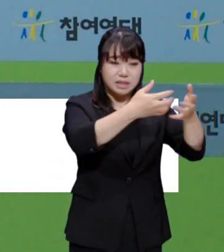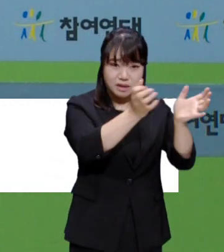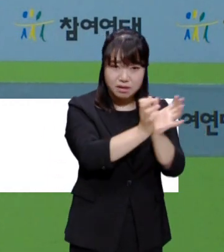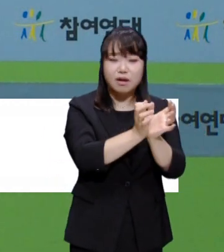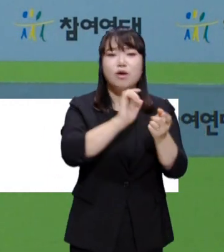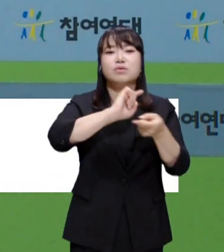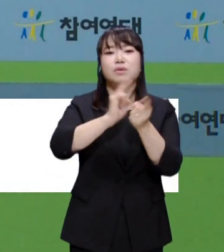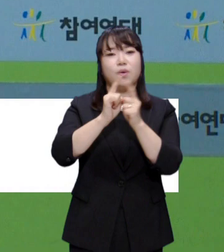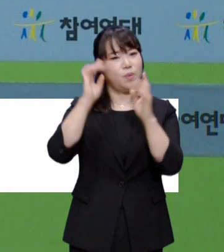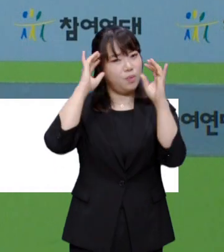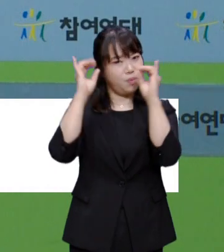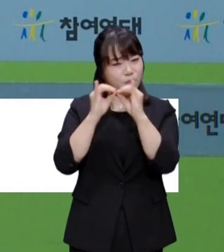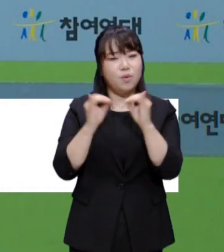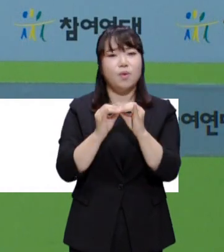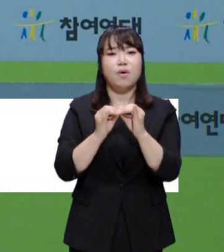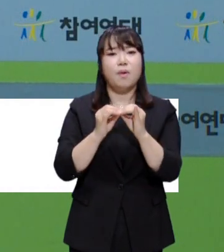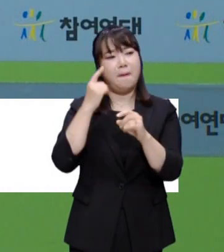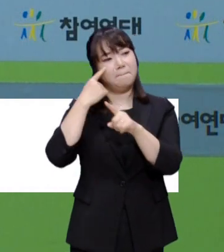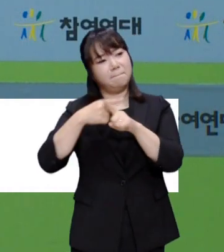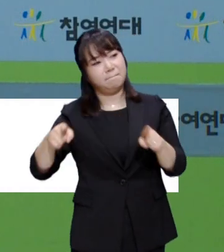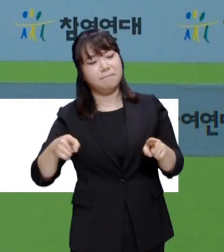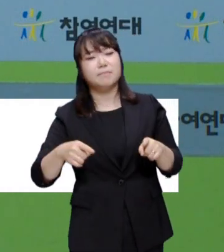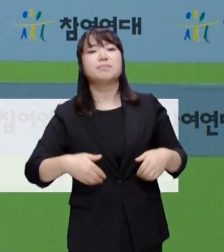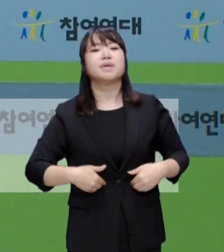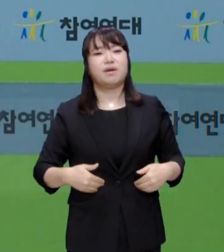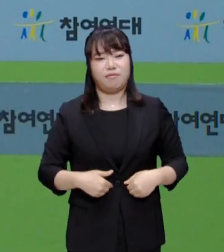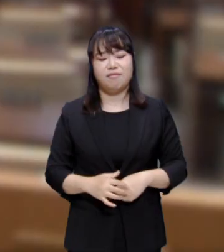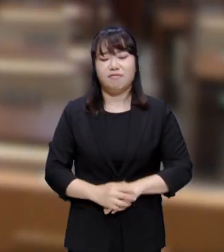때 굉장히 중요한 평가 기준으로 삼아야 한다.